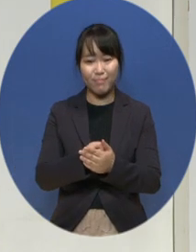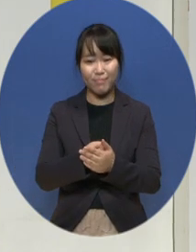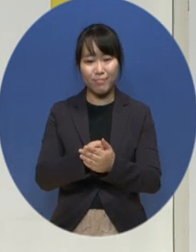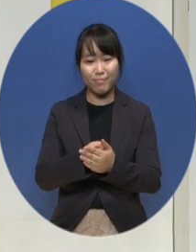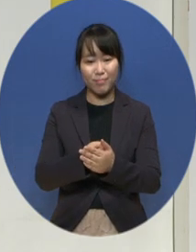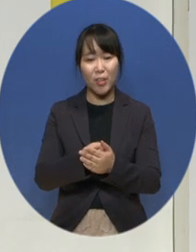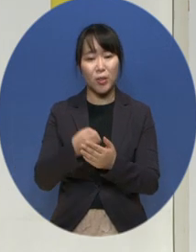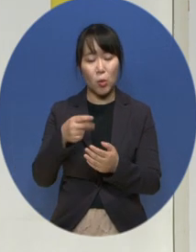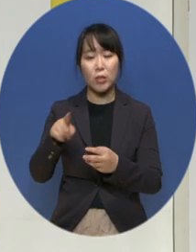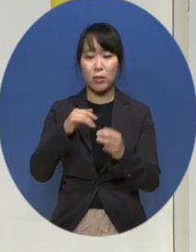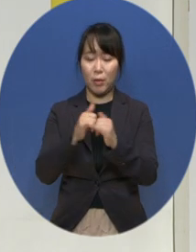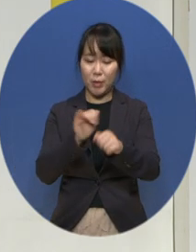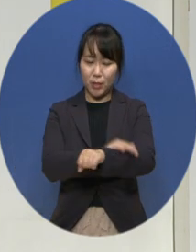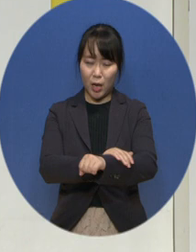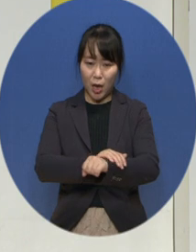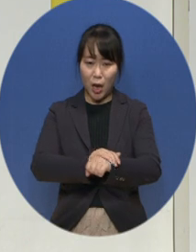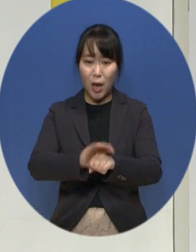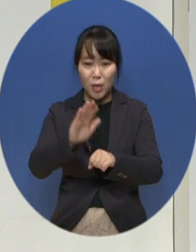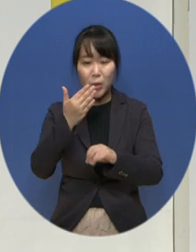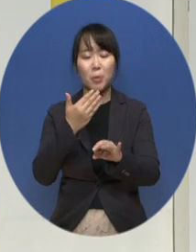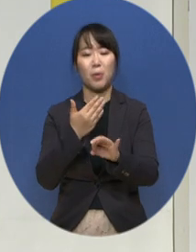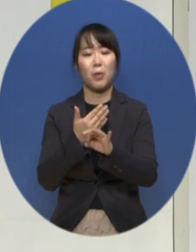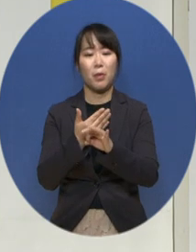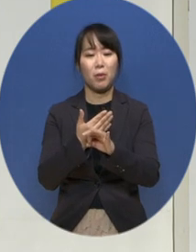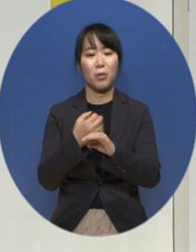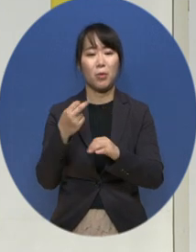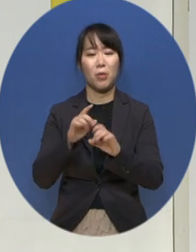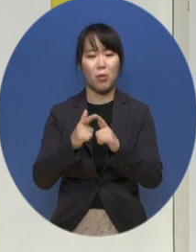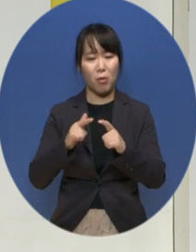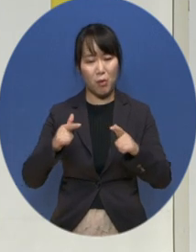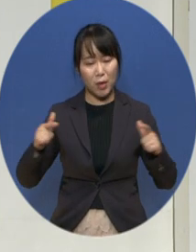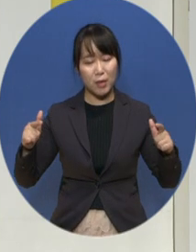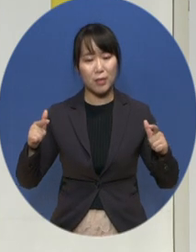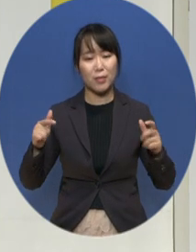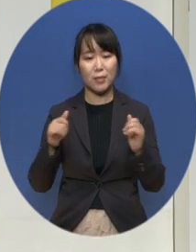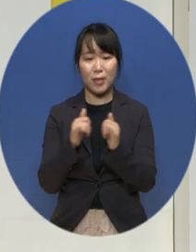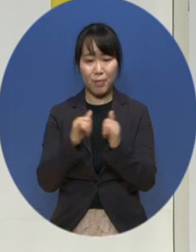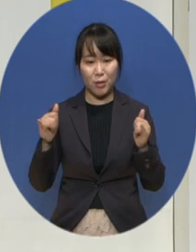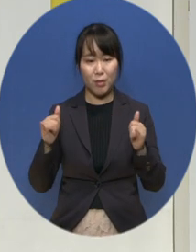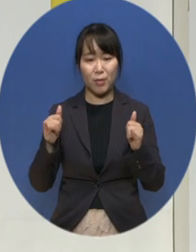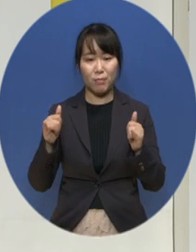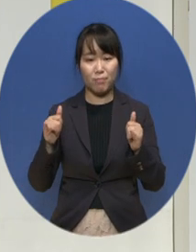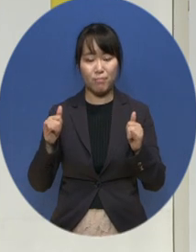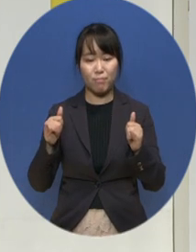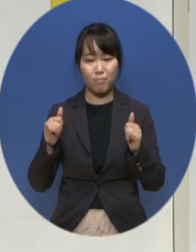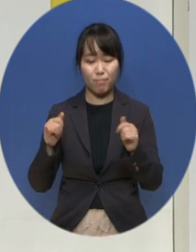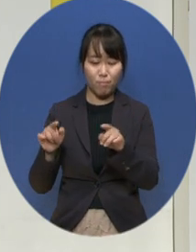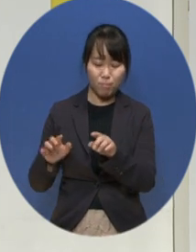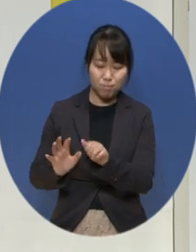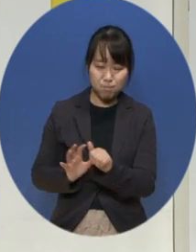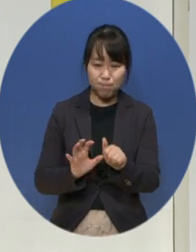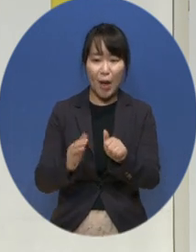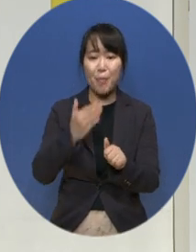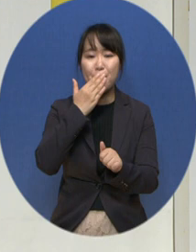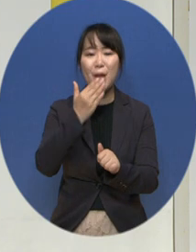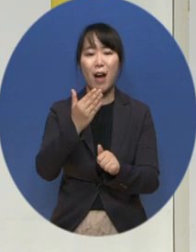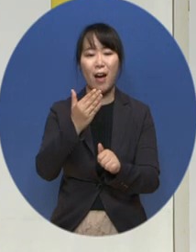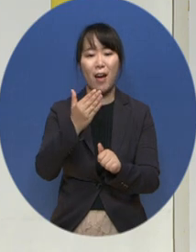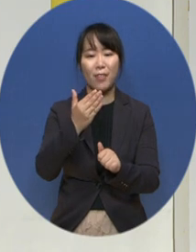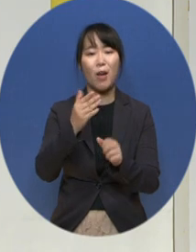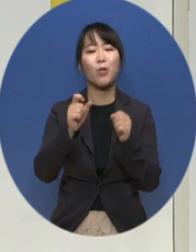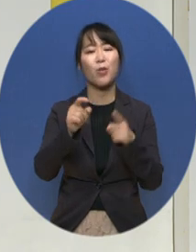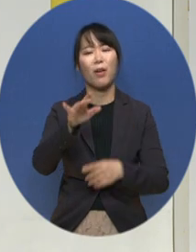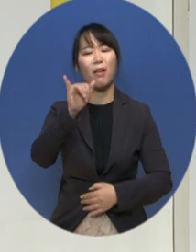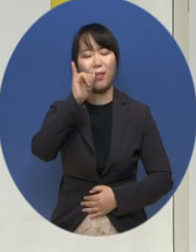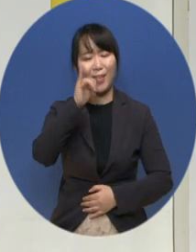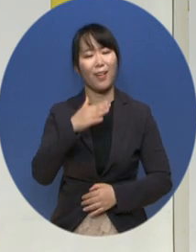수 있고 6 사람이 잘 됨으로써 또 여러분들이 또 뒤따를 수 있는 기회가 경 될